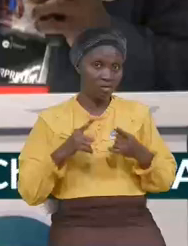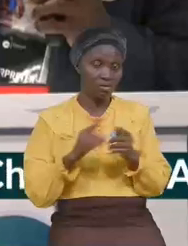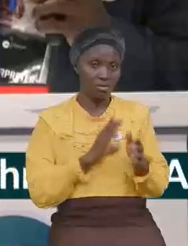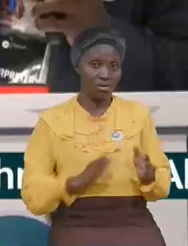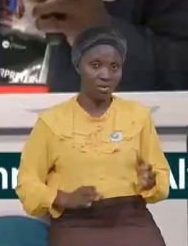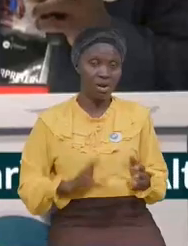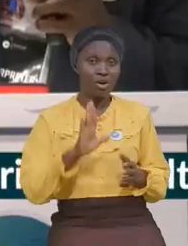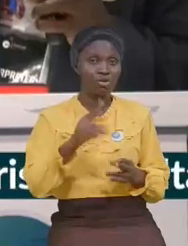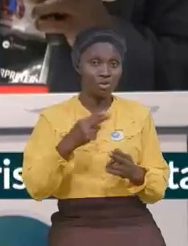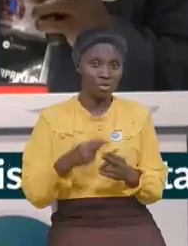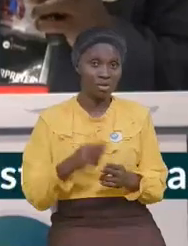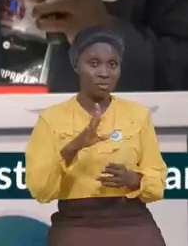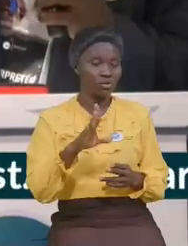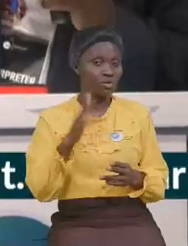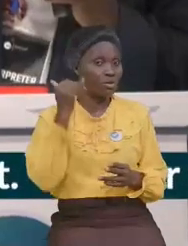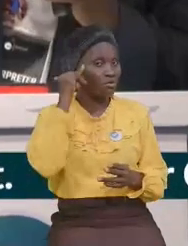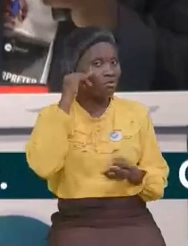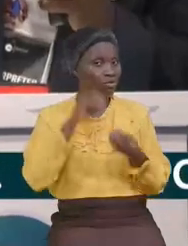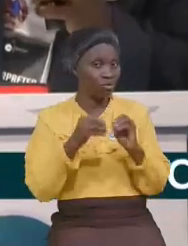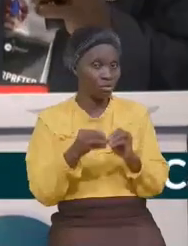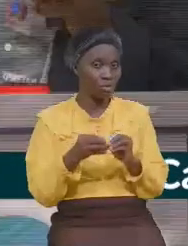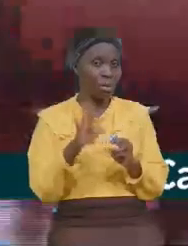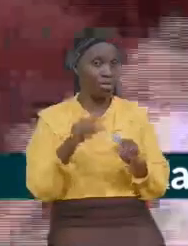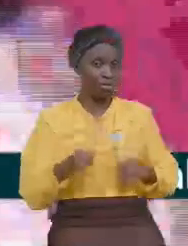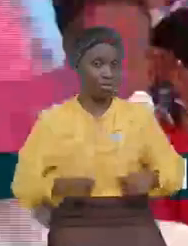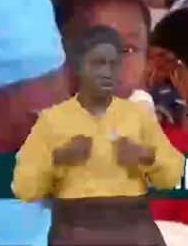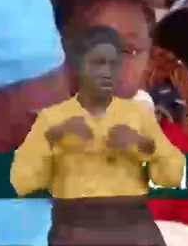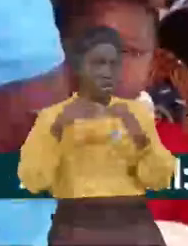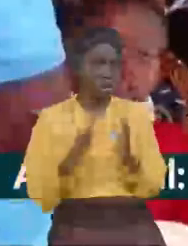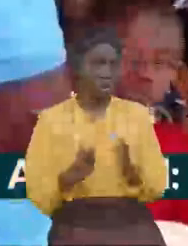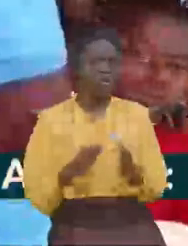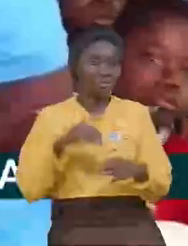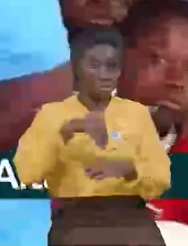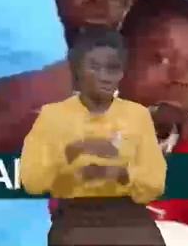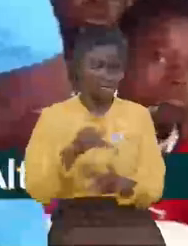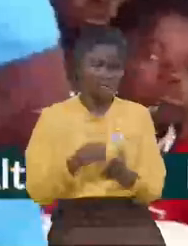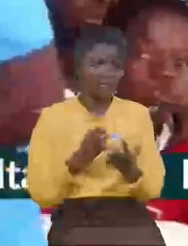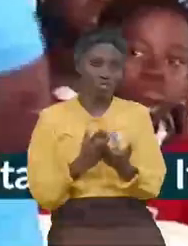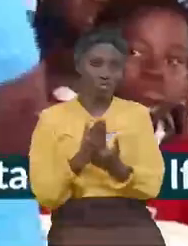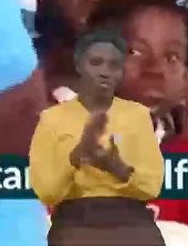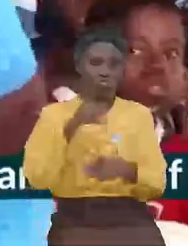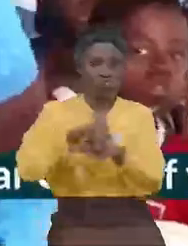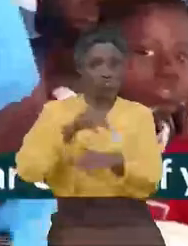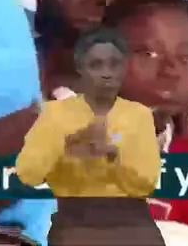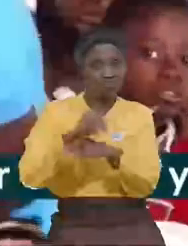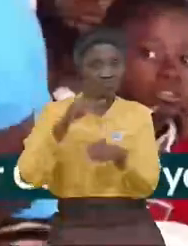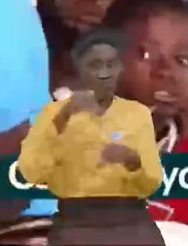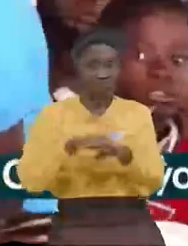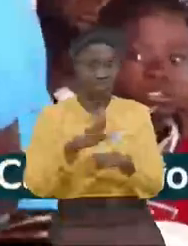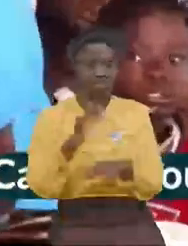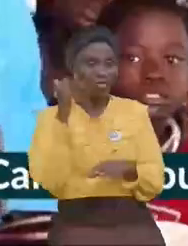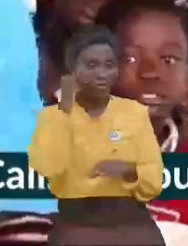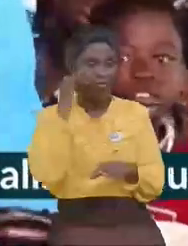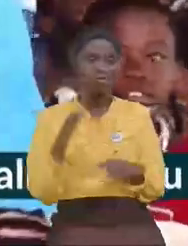Vous suivez la télé et vous avez donné votre vie au Seigneur. Envoyez-nous votre nom